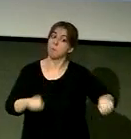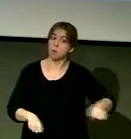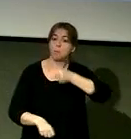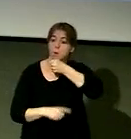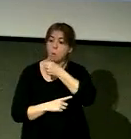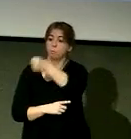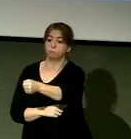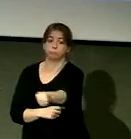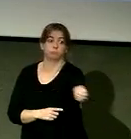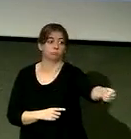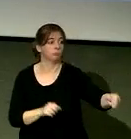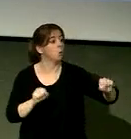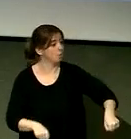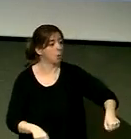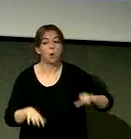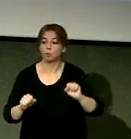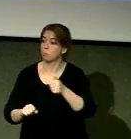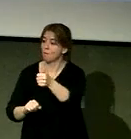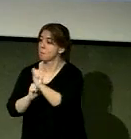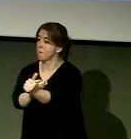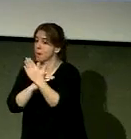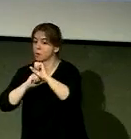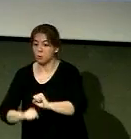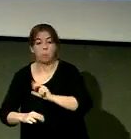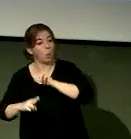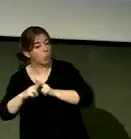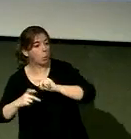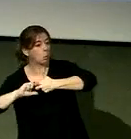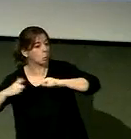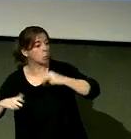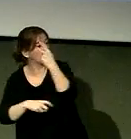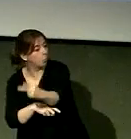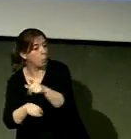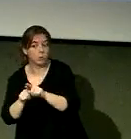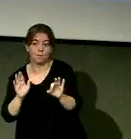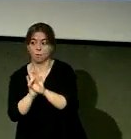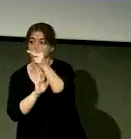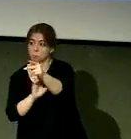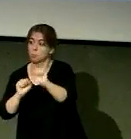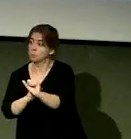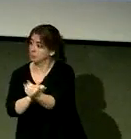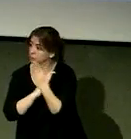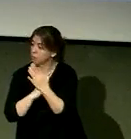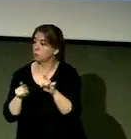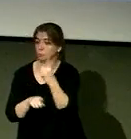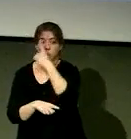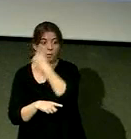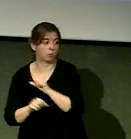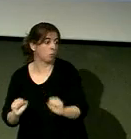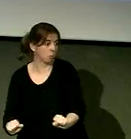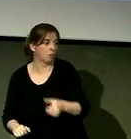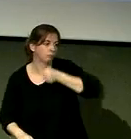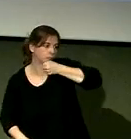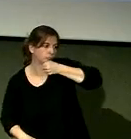passer. N'hésitez pas à vous présenter, à dire le nom de la structure et éventuellement la fonction, et à poser votre question avec le